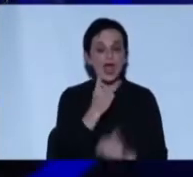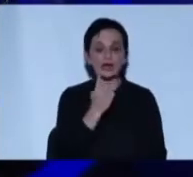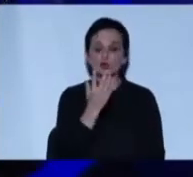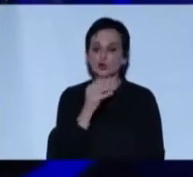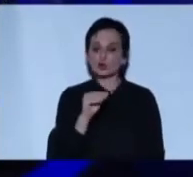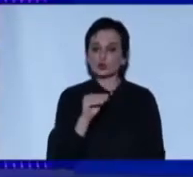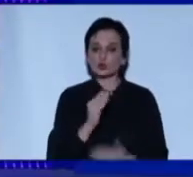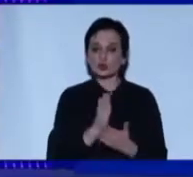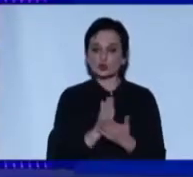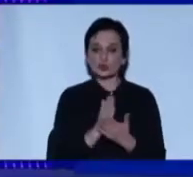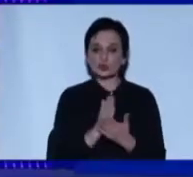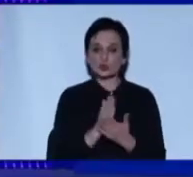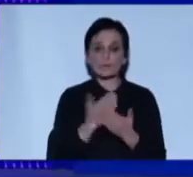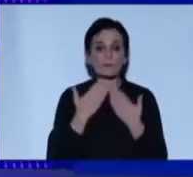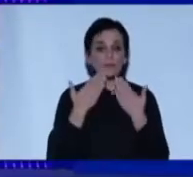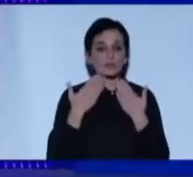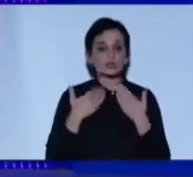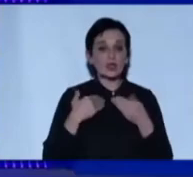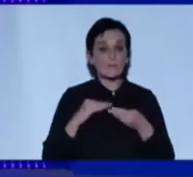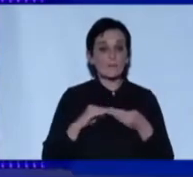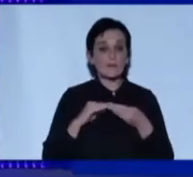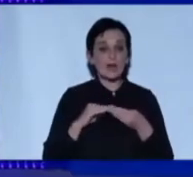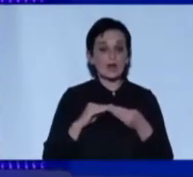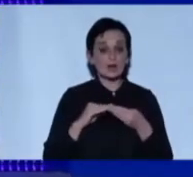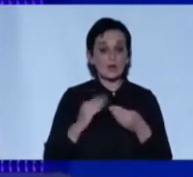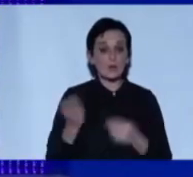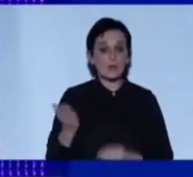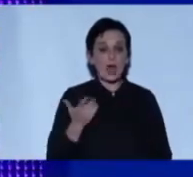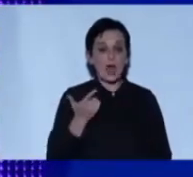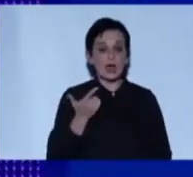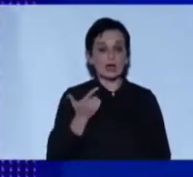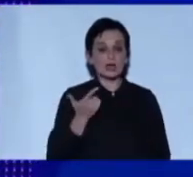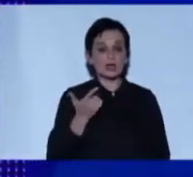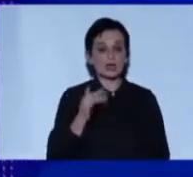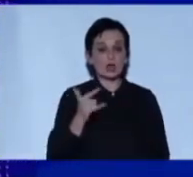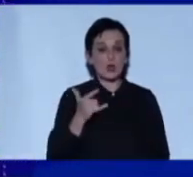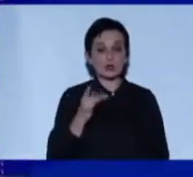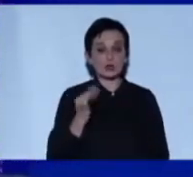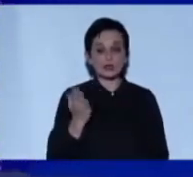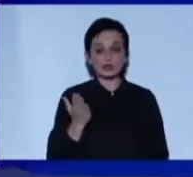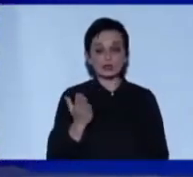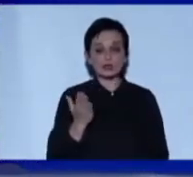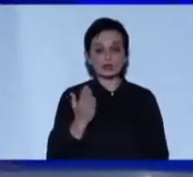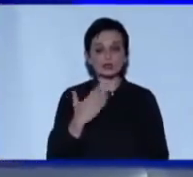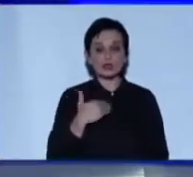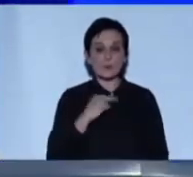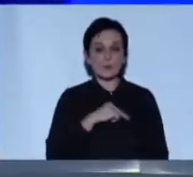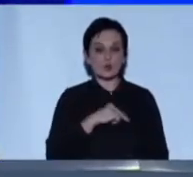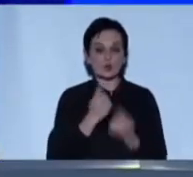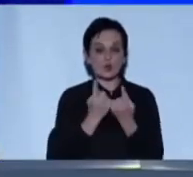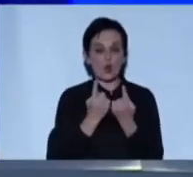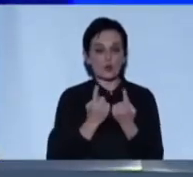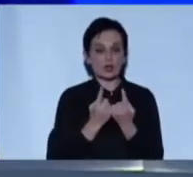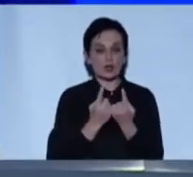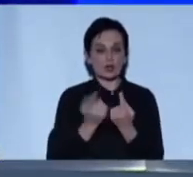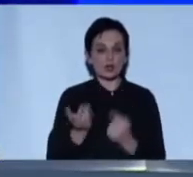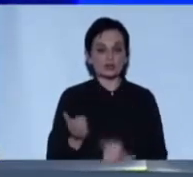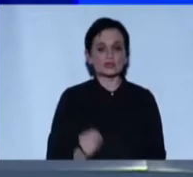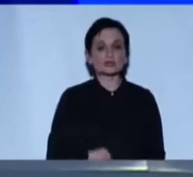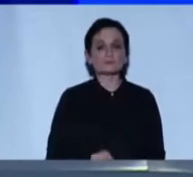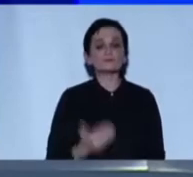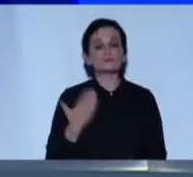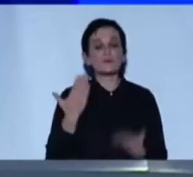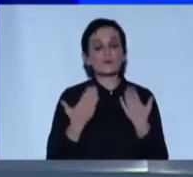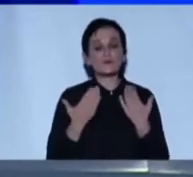წუთი. ძალიან მარტივად, ნუ ჩემს მეგობარ გიორგის. კი ბატონო. მიმართავ კოლეგას.